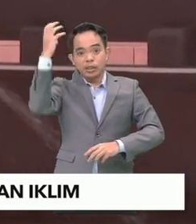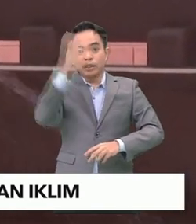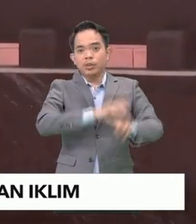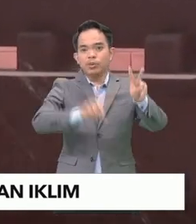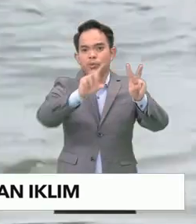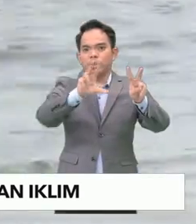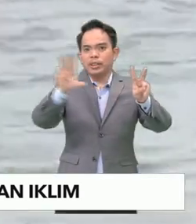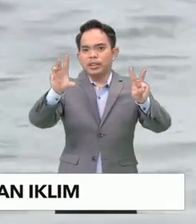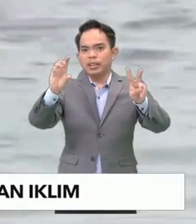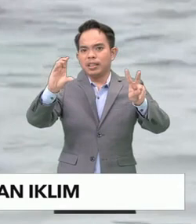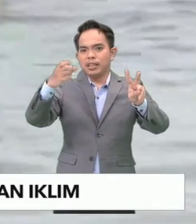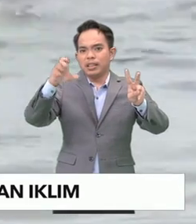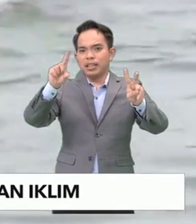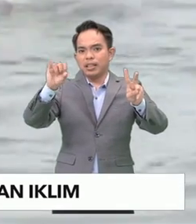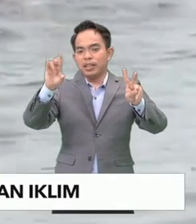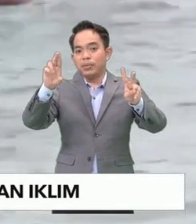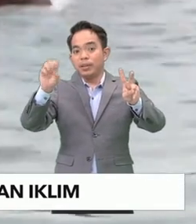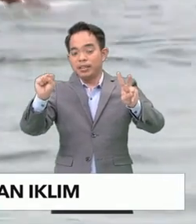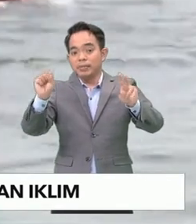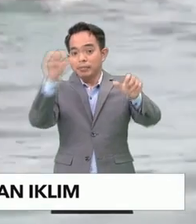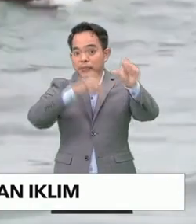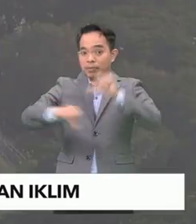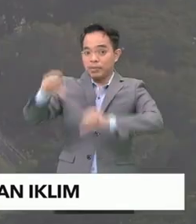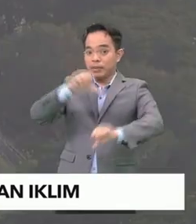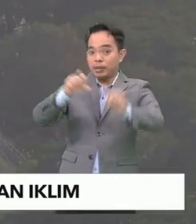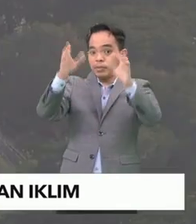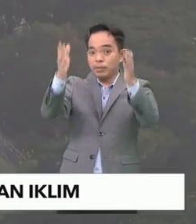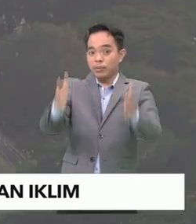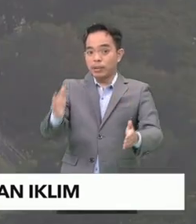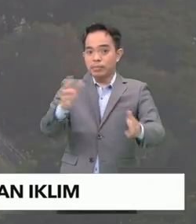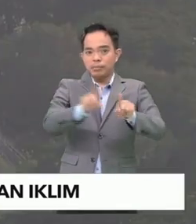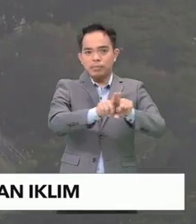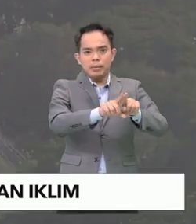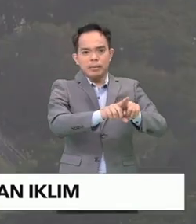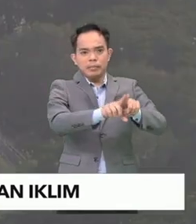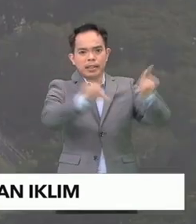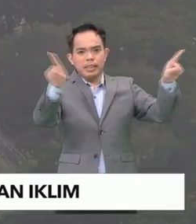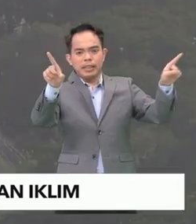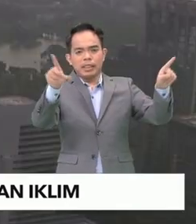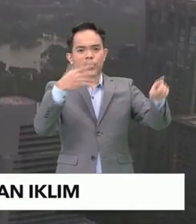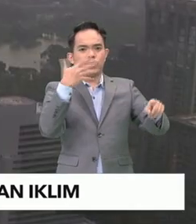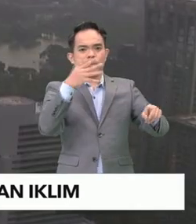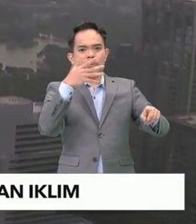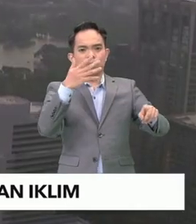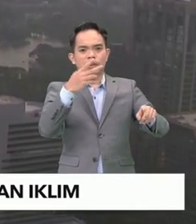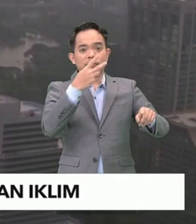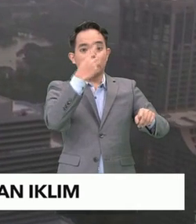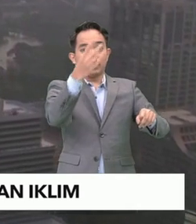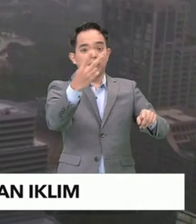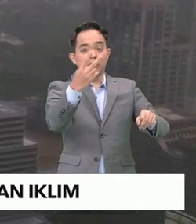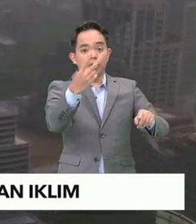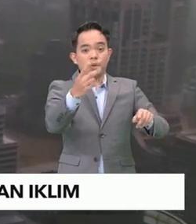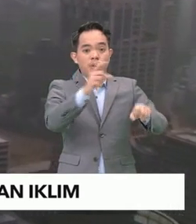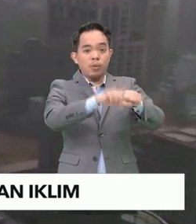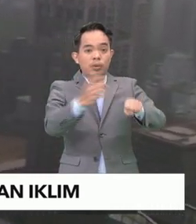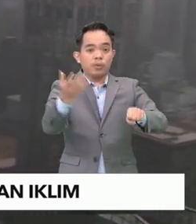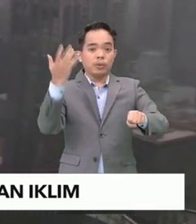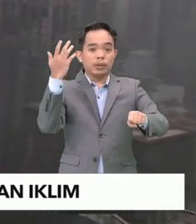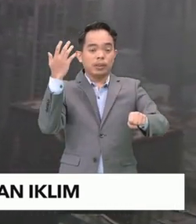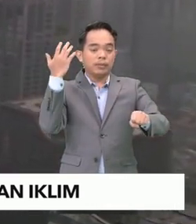dalam index Hubble saintis membandingkan data suhu ketika gelombang HB baru-baru ini dengan data suhu daripada zaman pra